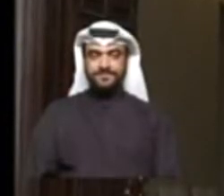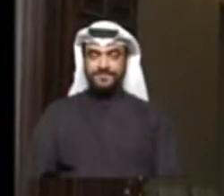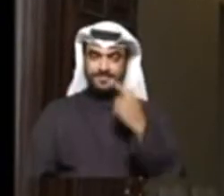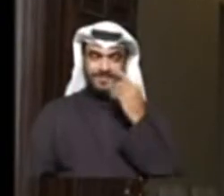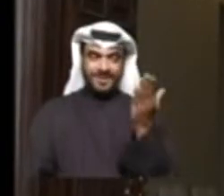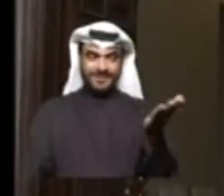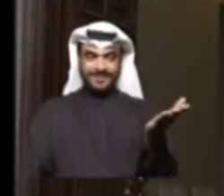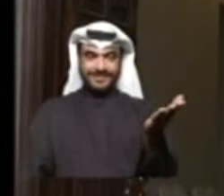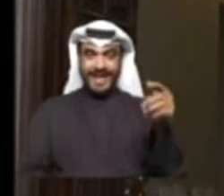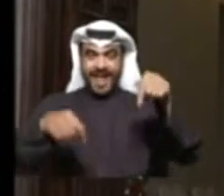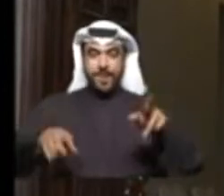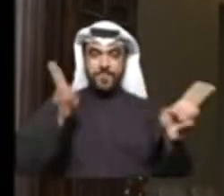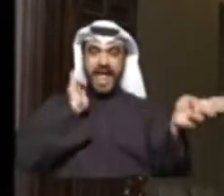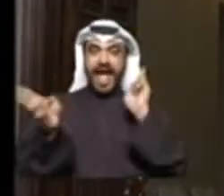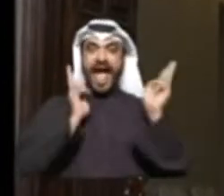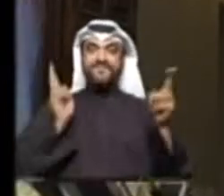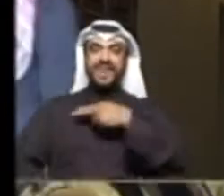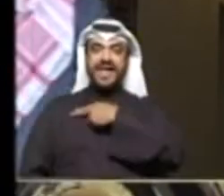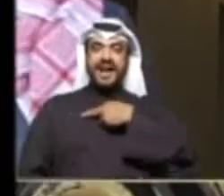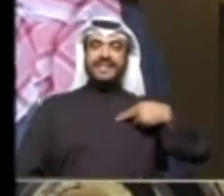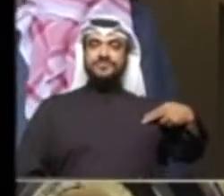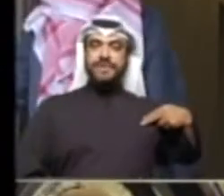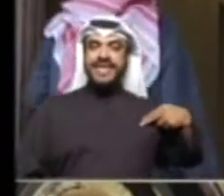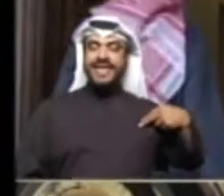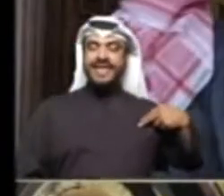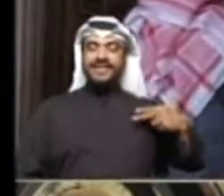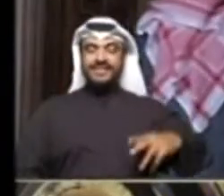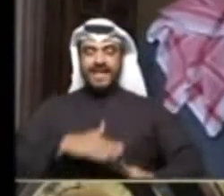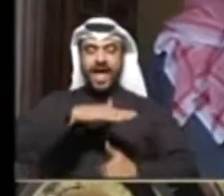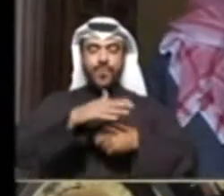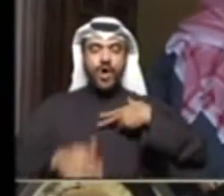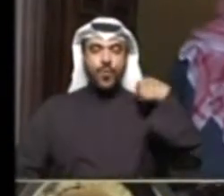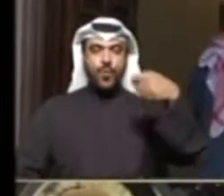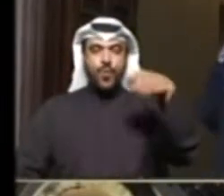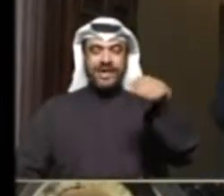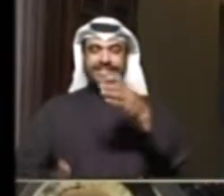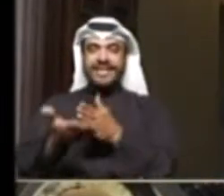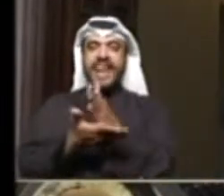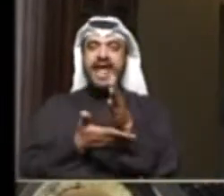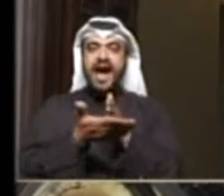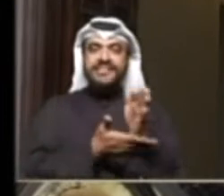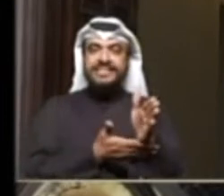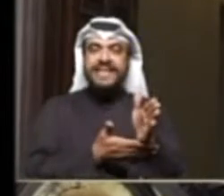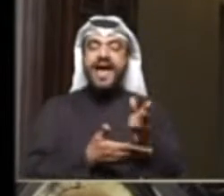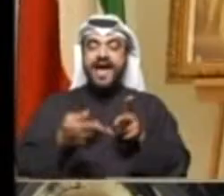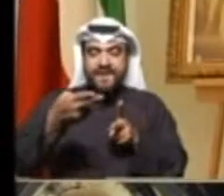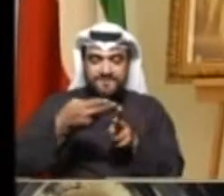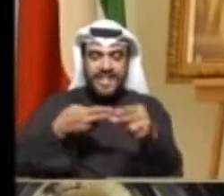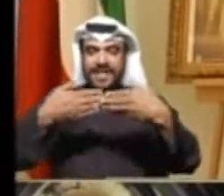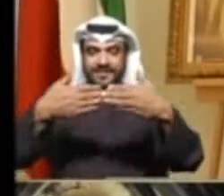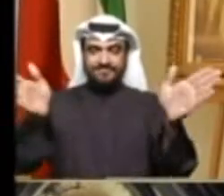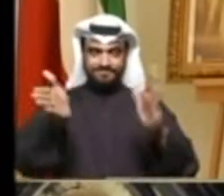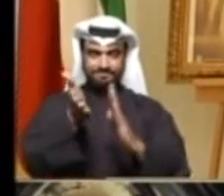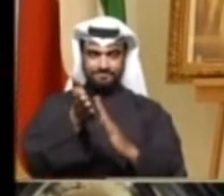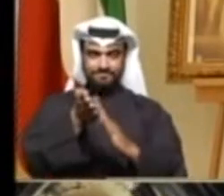في حفل رسمي افتتح نائب رئيس مجلس الوزراء ووزير الخارجية الشيخ صباح خالد الحمد